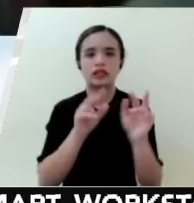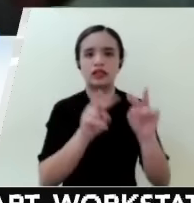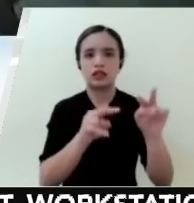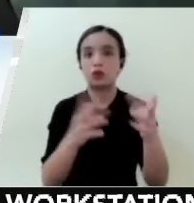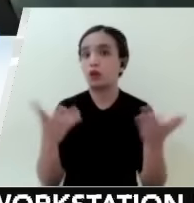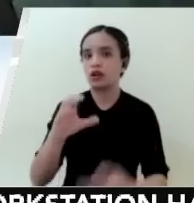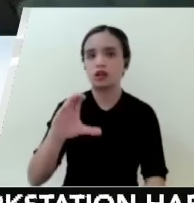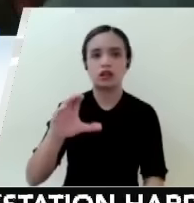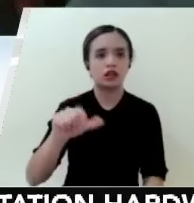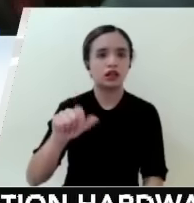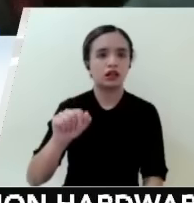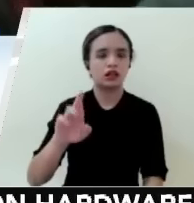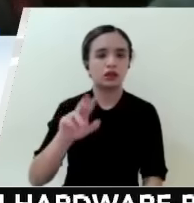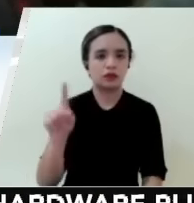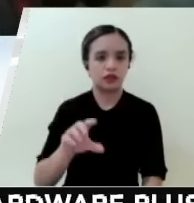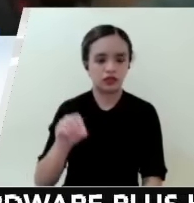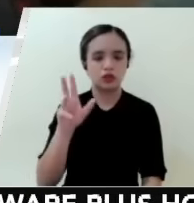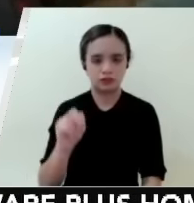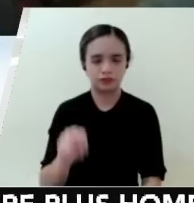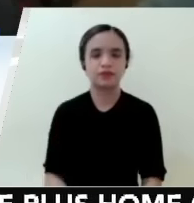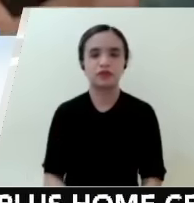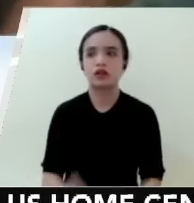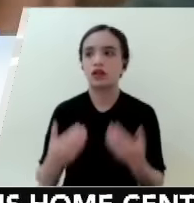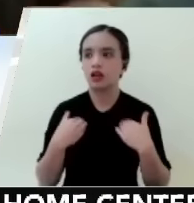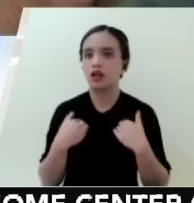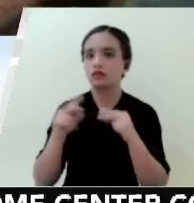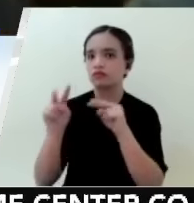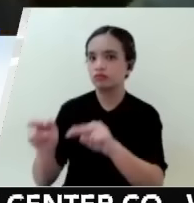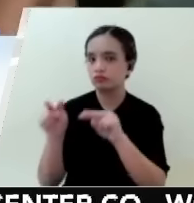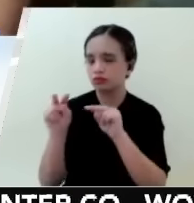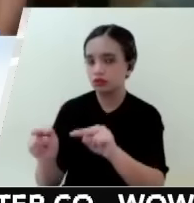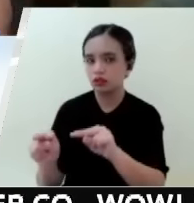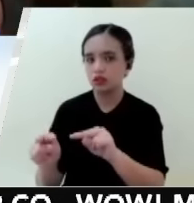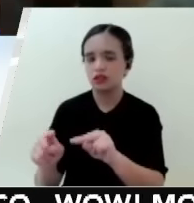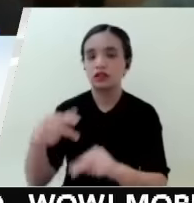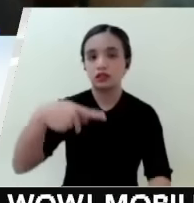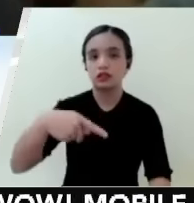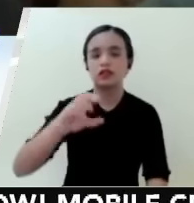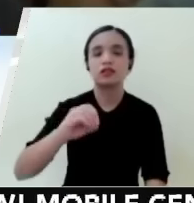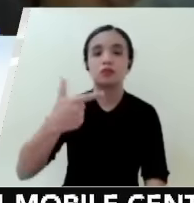silang binabantayan doon na pogo hub,